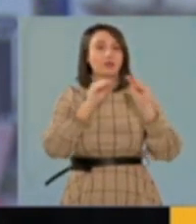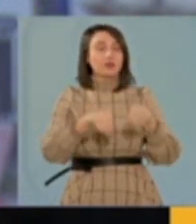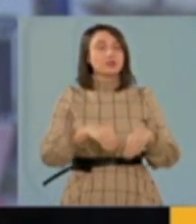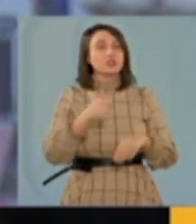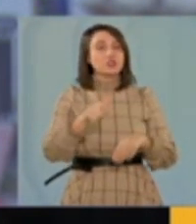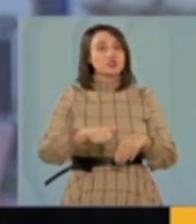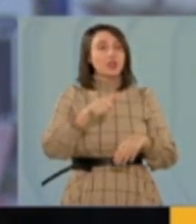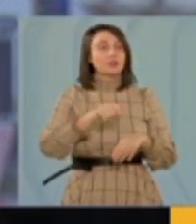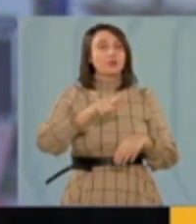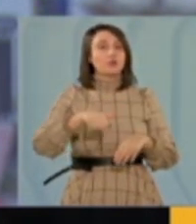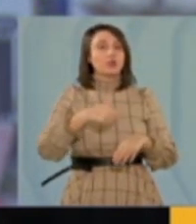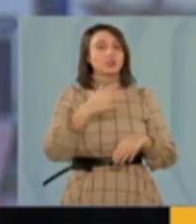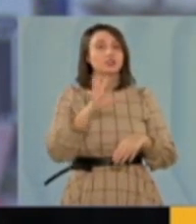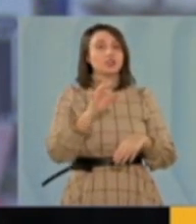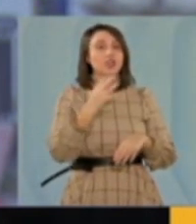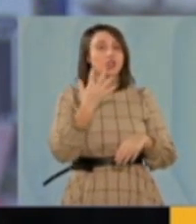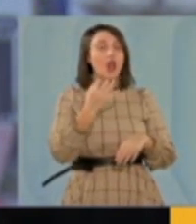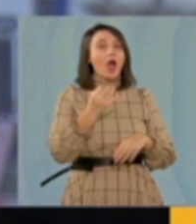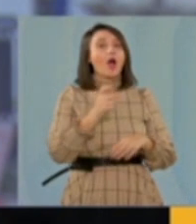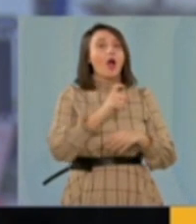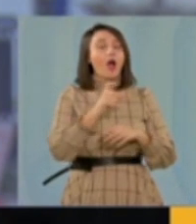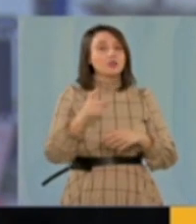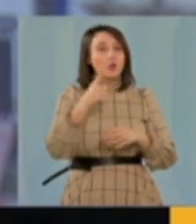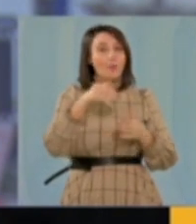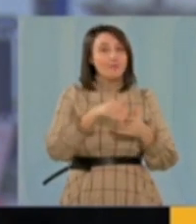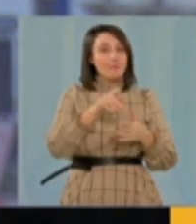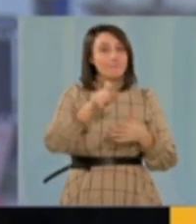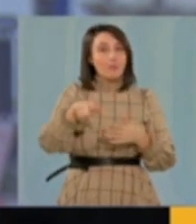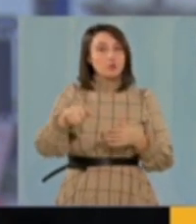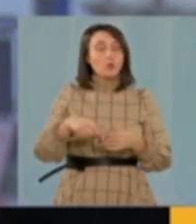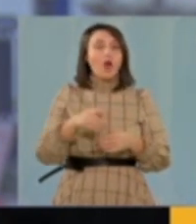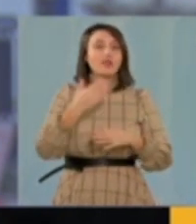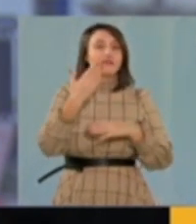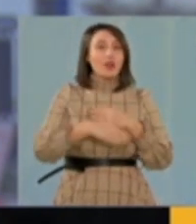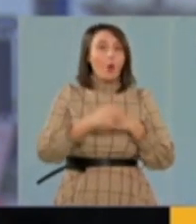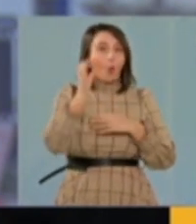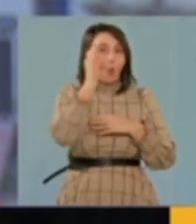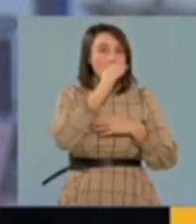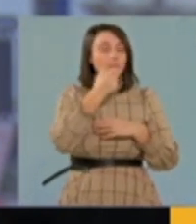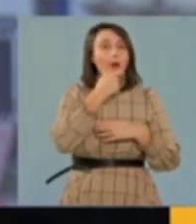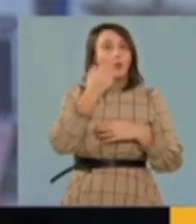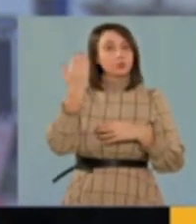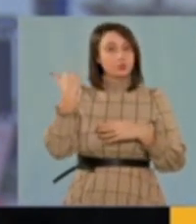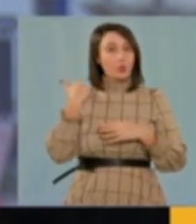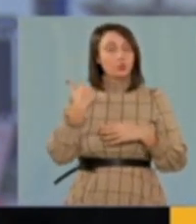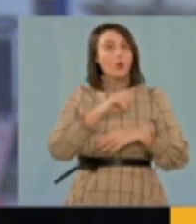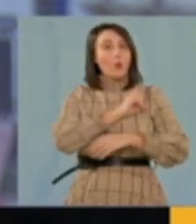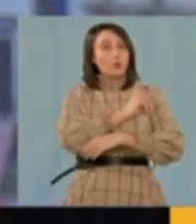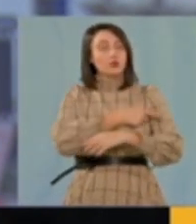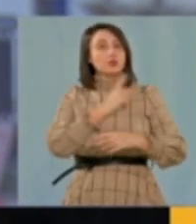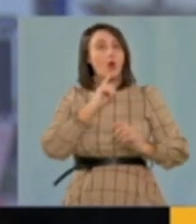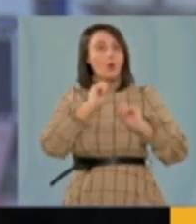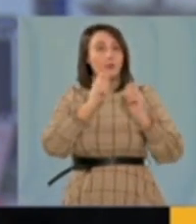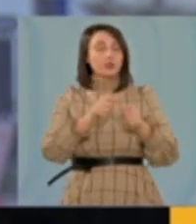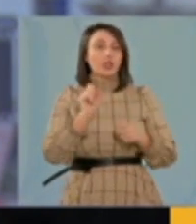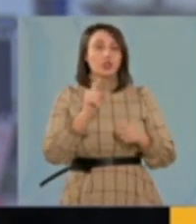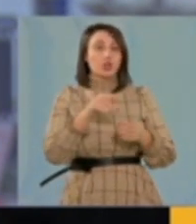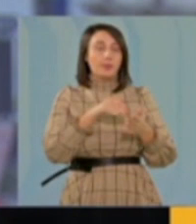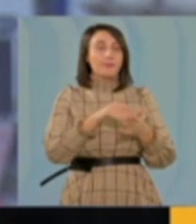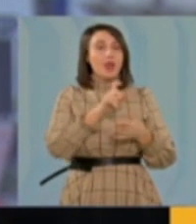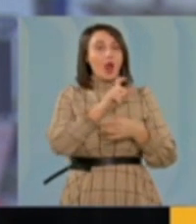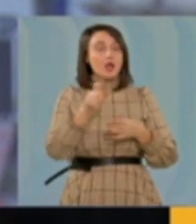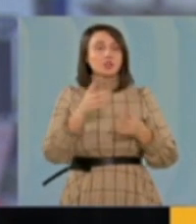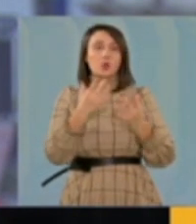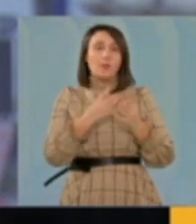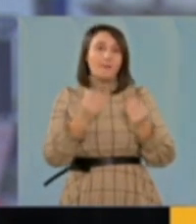anume 16,55 la 1000 la finalul lunii octombrie a anului trecut. Autoritățile au raportat peste 12.000 de infectări, un